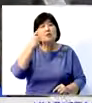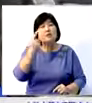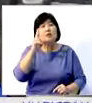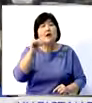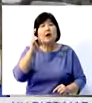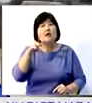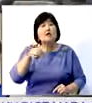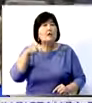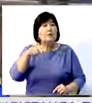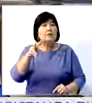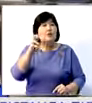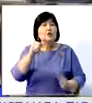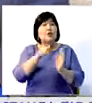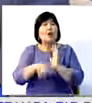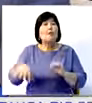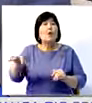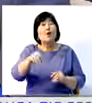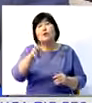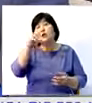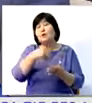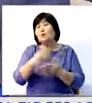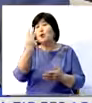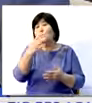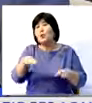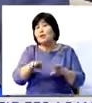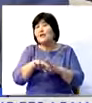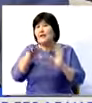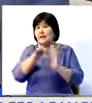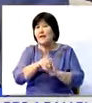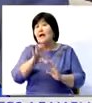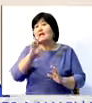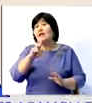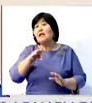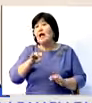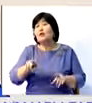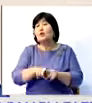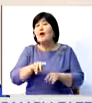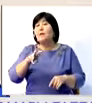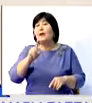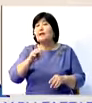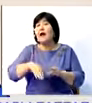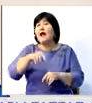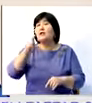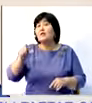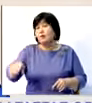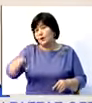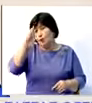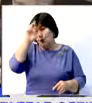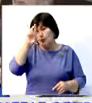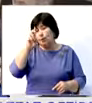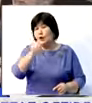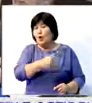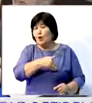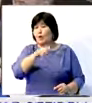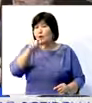қаңтардан 1360 округте бюджеттің 4-ші деңгейі енгізіледі. Сенаторлар болса, мәслихат депутаттарына